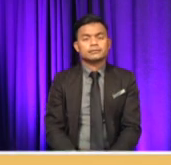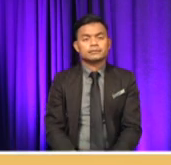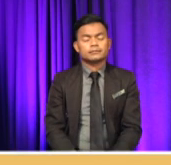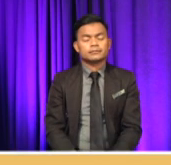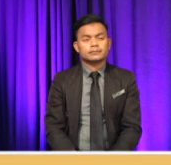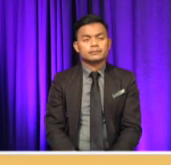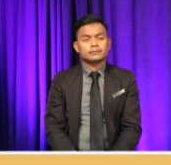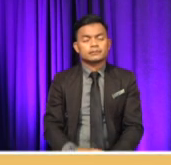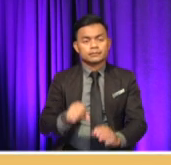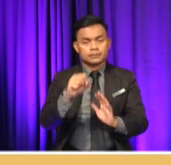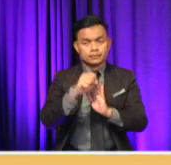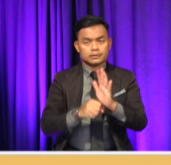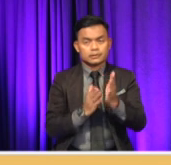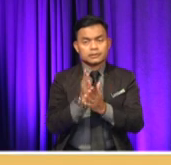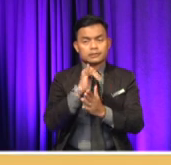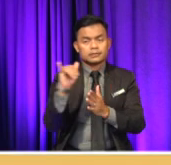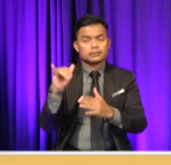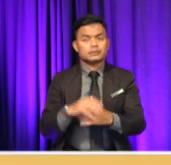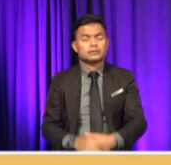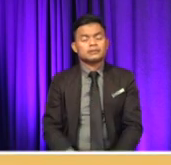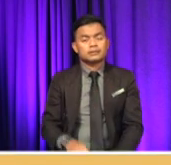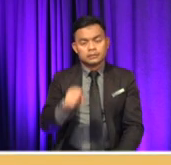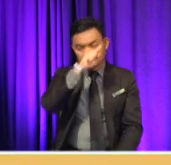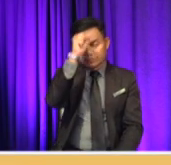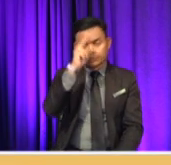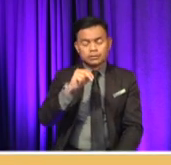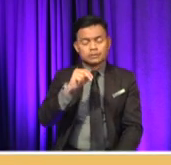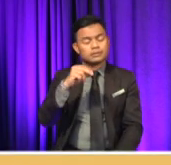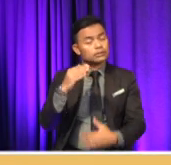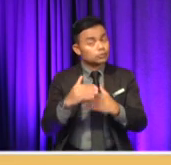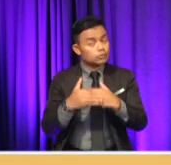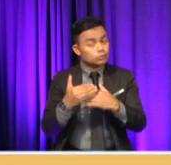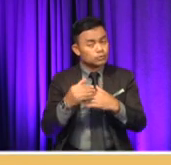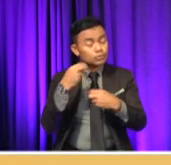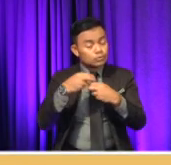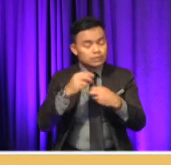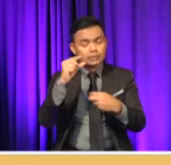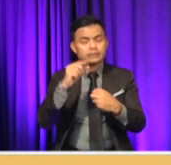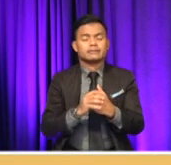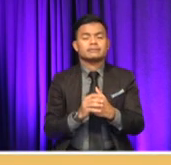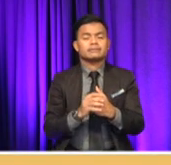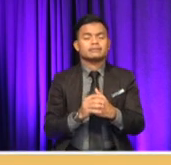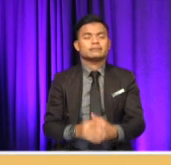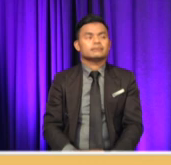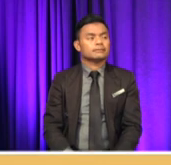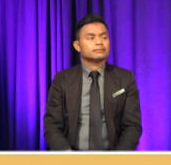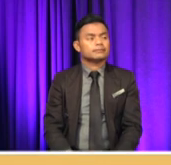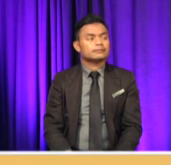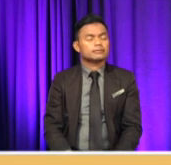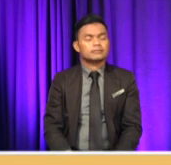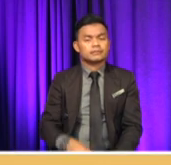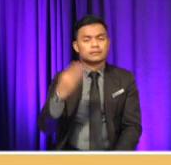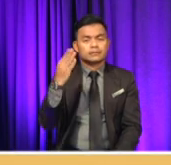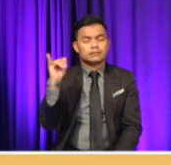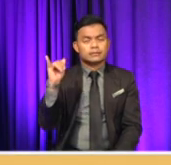bagusnya Oke ini soalnya ini susah oke tak ada susah cuma seolah arah setinggi lah oke ini soalnya dia biasanya